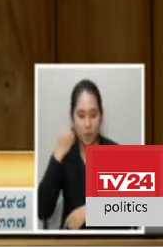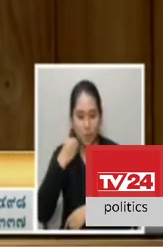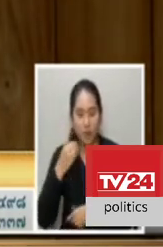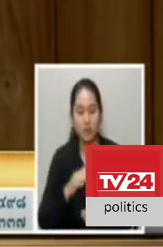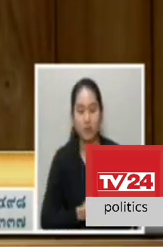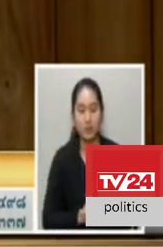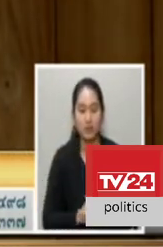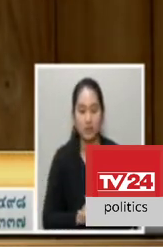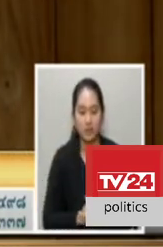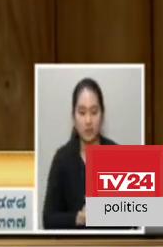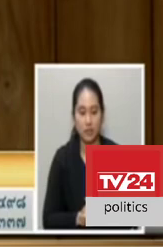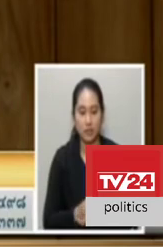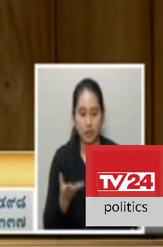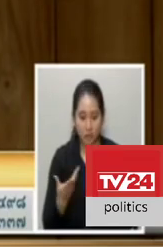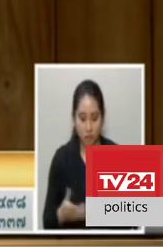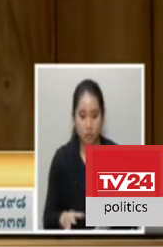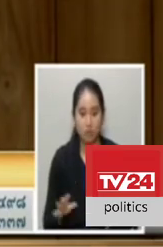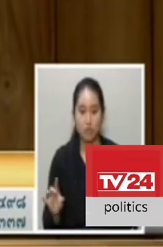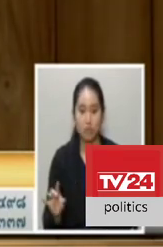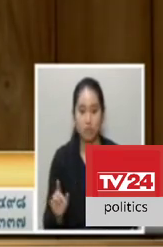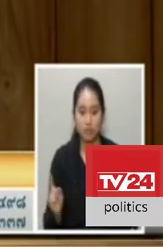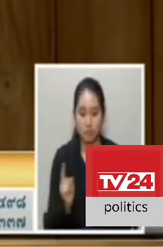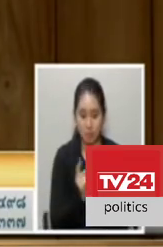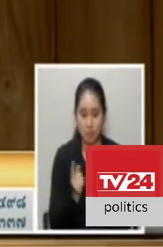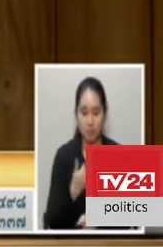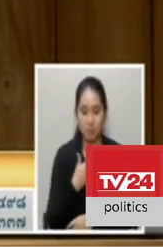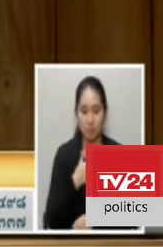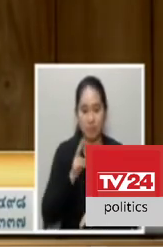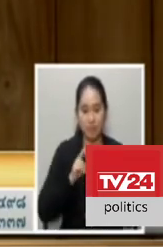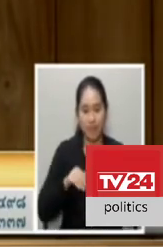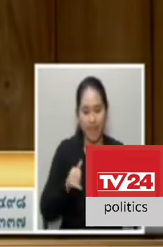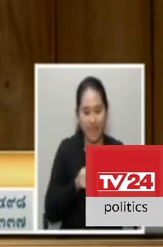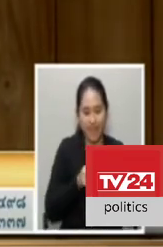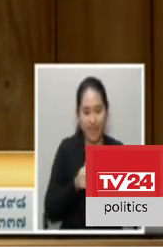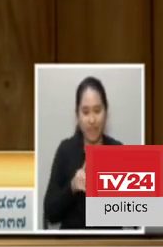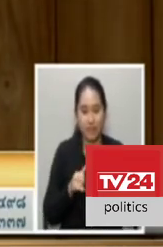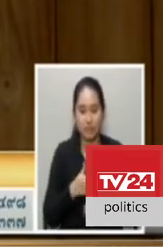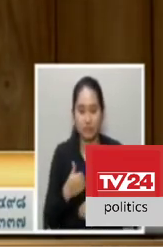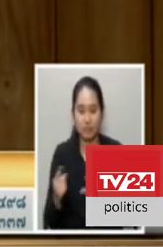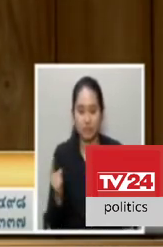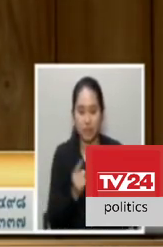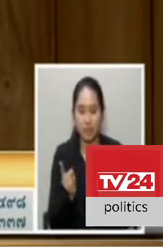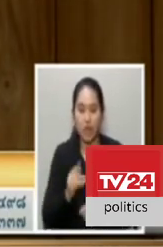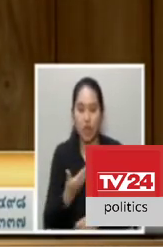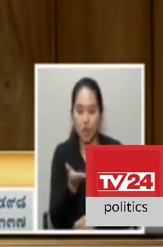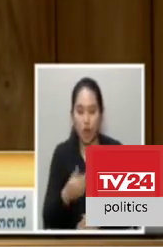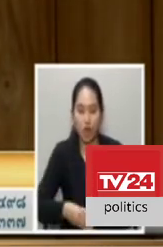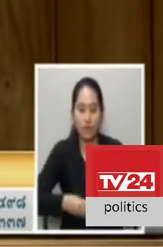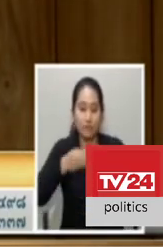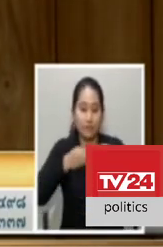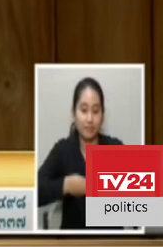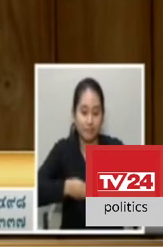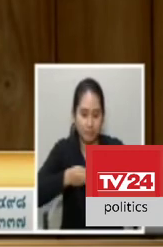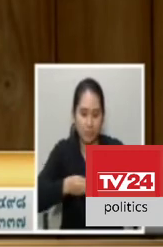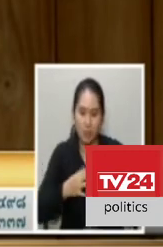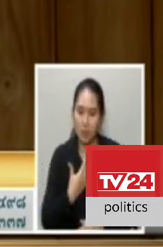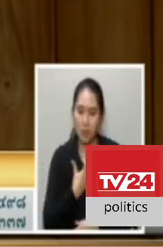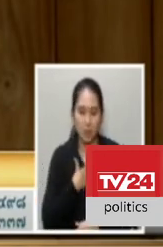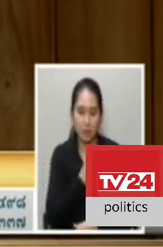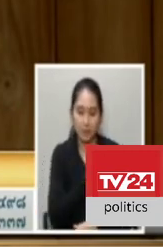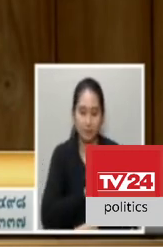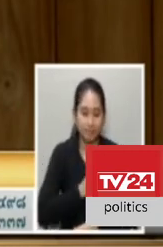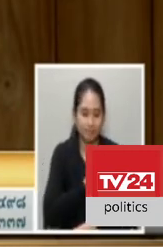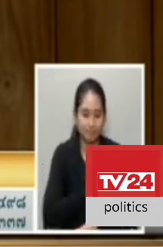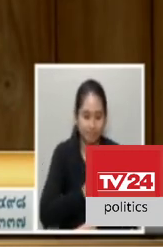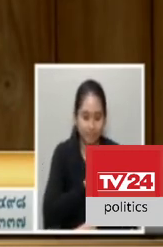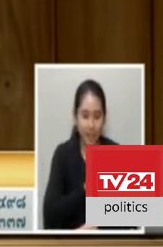เนี่ยเดินมาหาเพื่อนผมนั่งอยู่ยืนอยู่ข้างๆนะโมดีก็ขอจับมือบอกว่าเสียใจอย่างยิ่งเลยทีเดียว